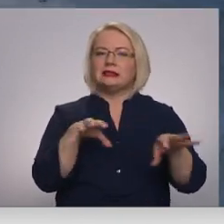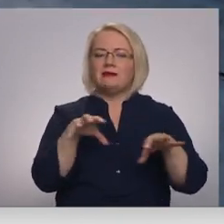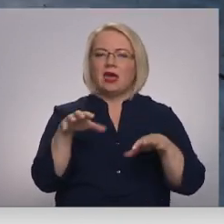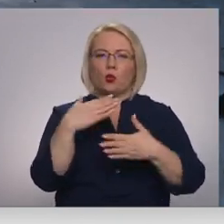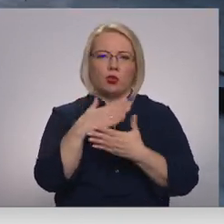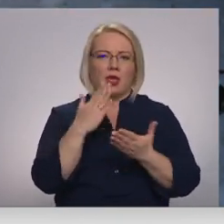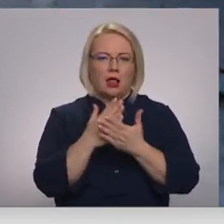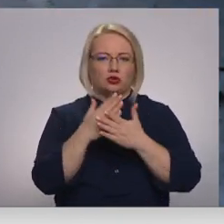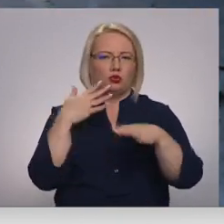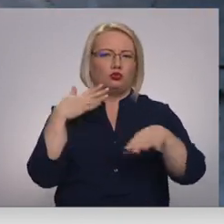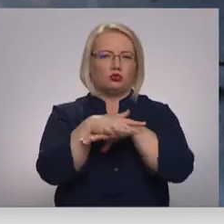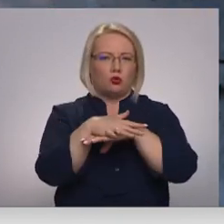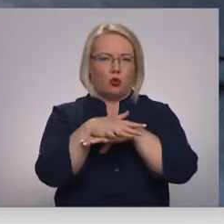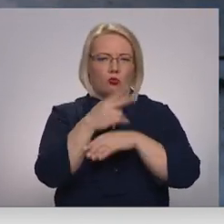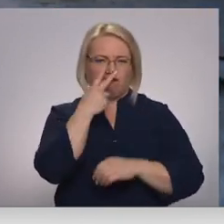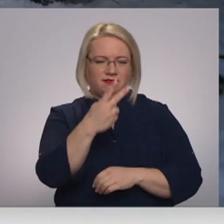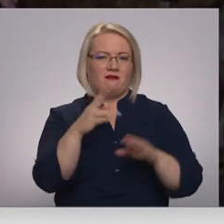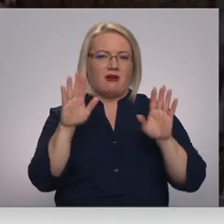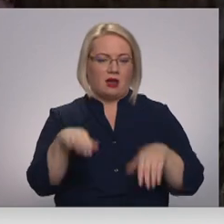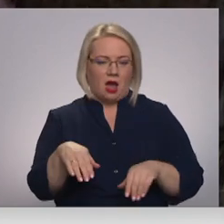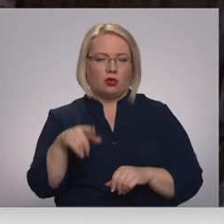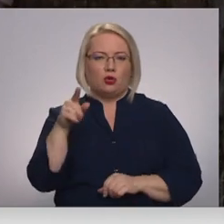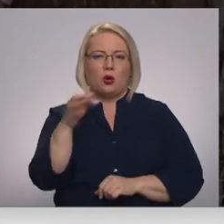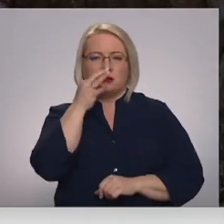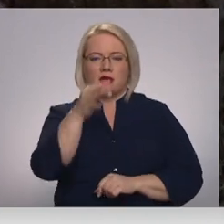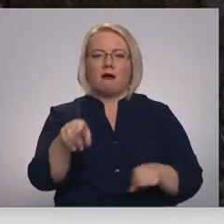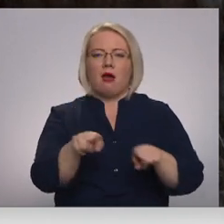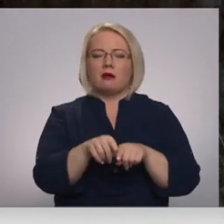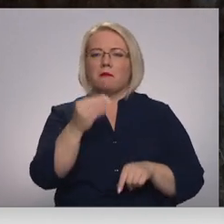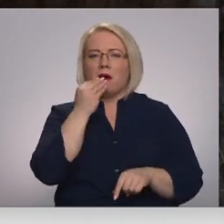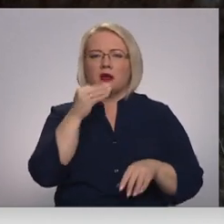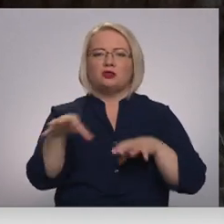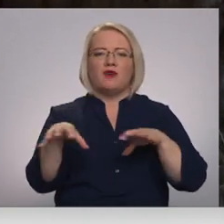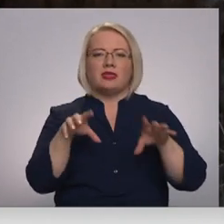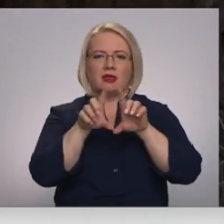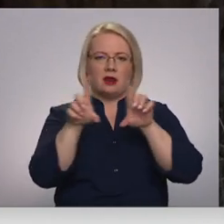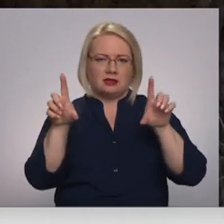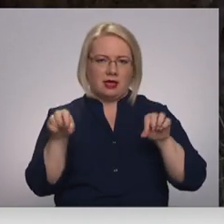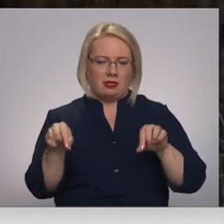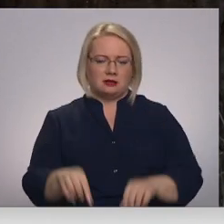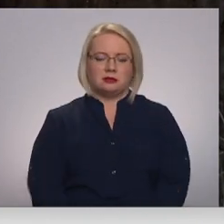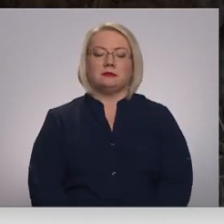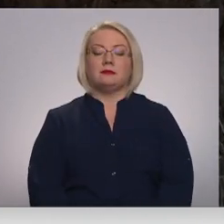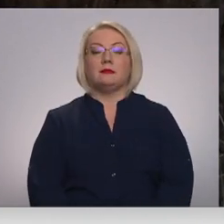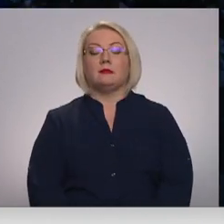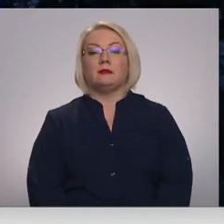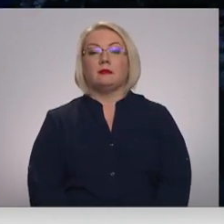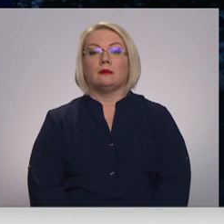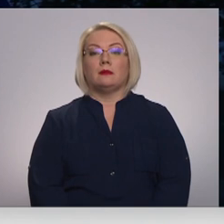un uzbrukuma pēdas, un to apstiprina arī pārtikas un veterinārais dienests.